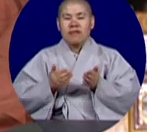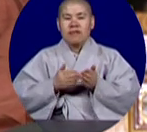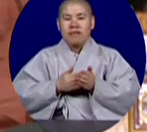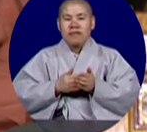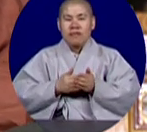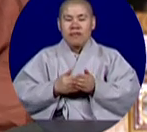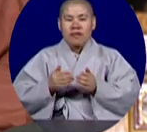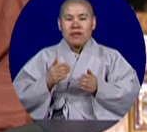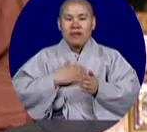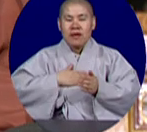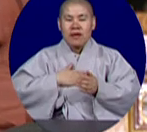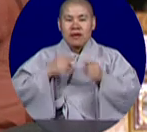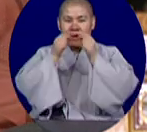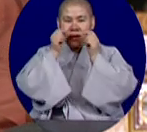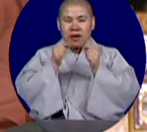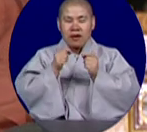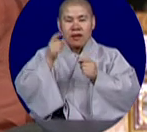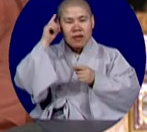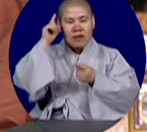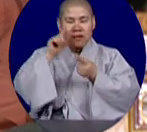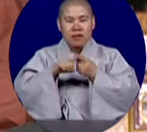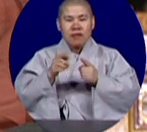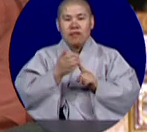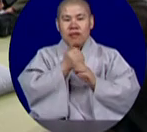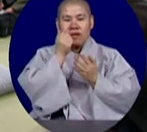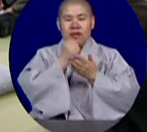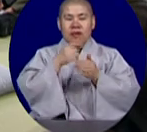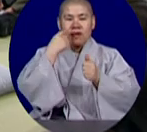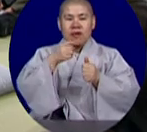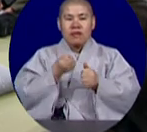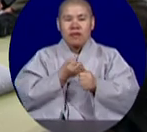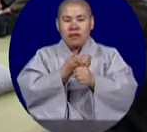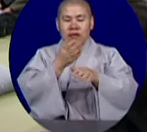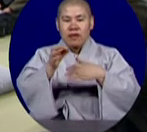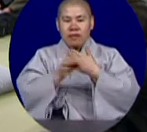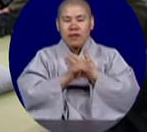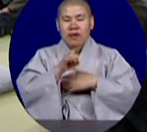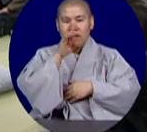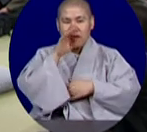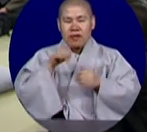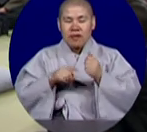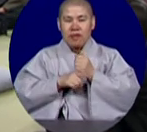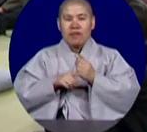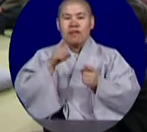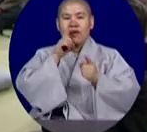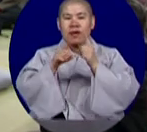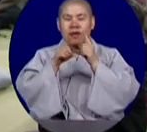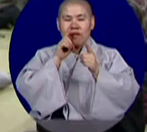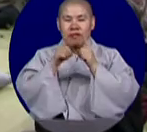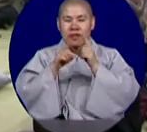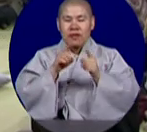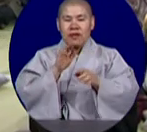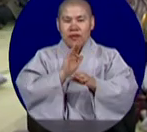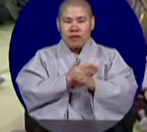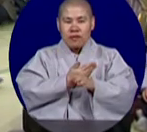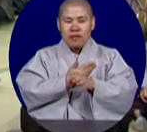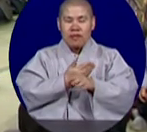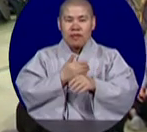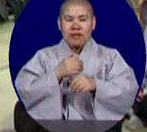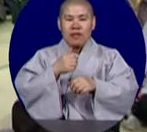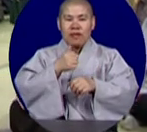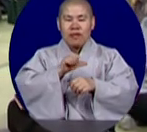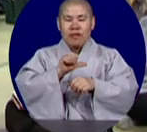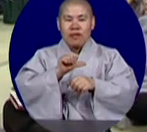법을 전하면 큰일 난다는 소리도 거기 있고요. 그 말 한마디 딱 하고 500생 동안 여우 몸